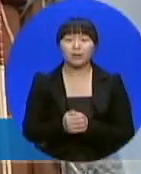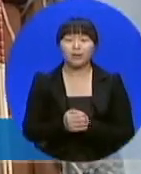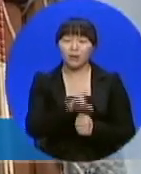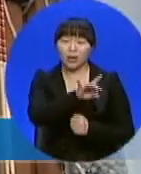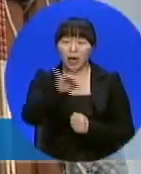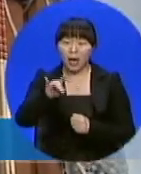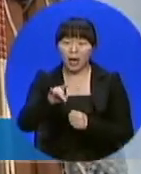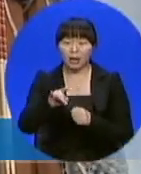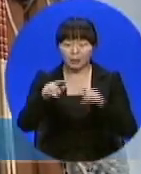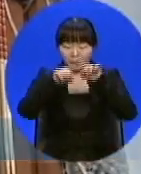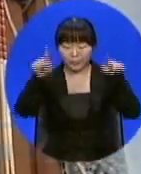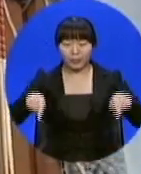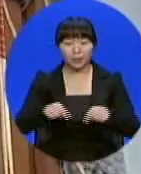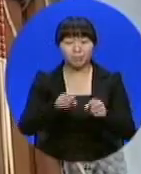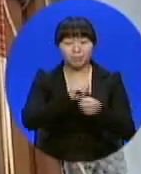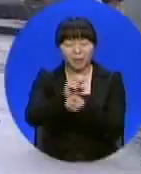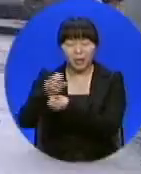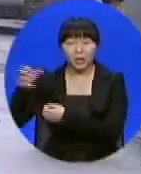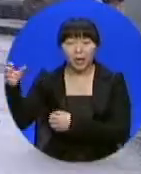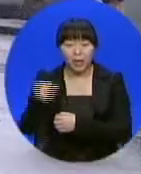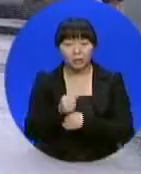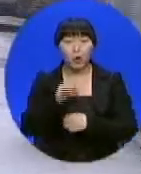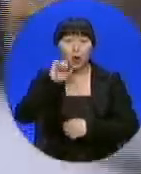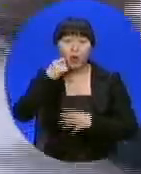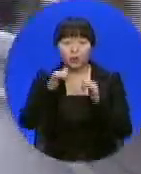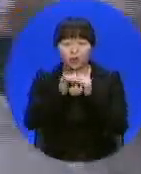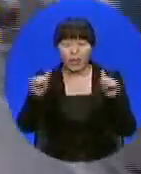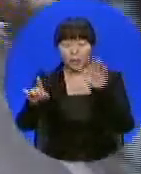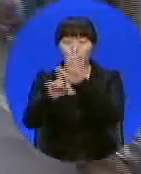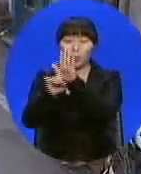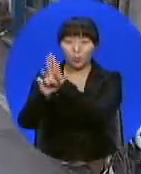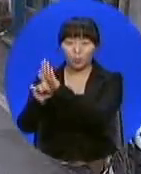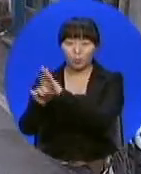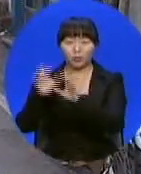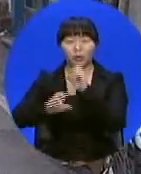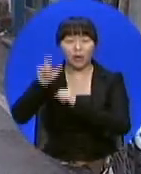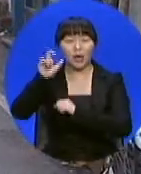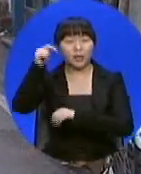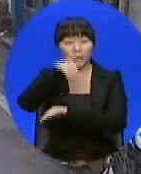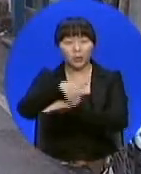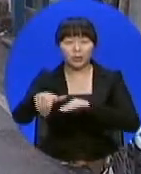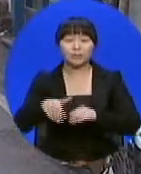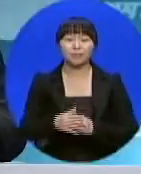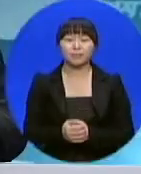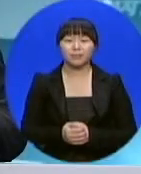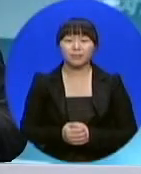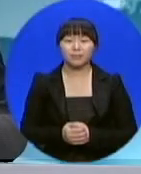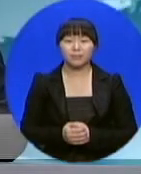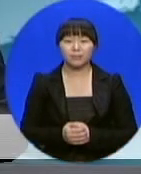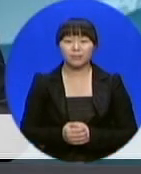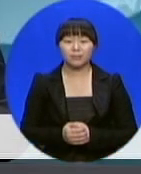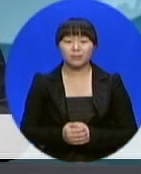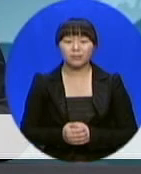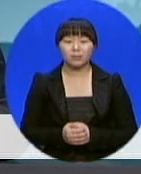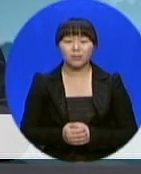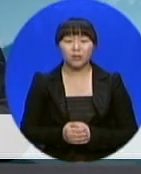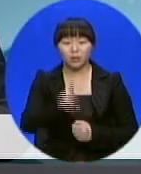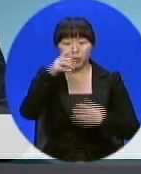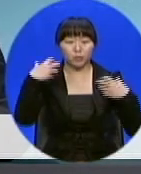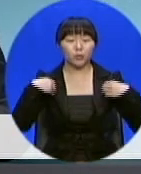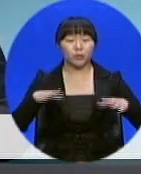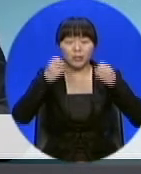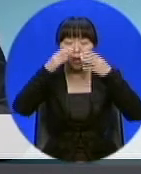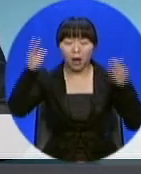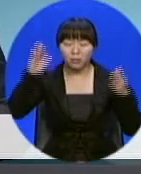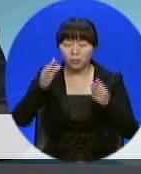각종 안내문을 활용해 취약계층 지원제도 안내와 홍보를 강화한다는 계획입니다. 보건당국이 신학기를 맞아